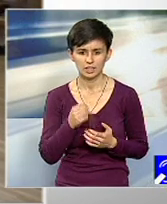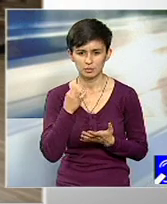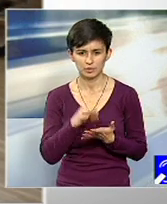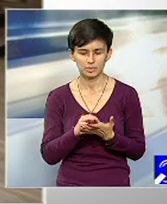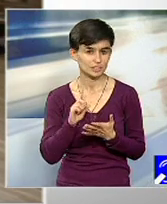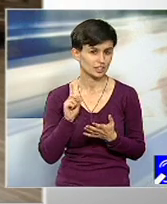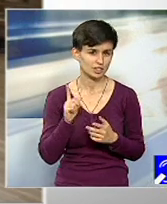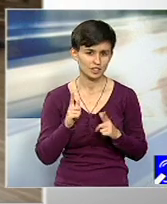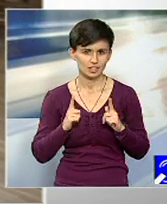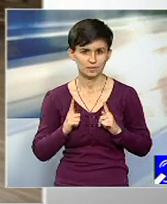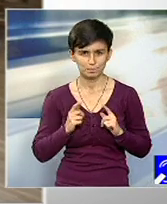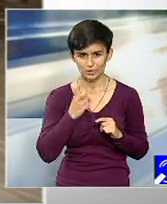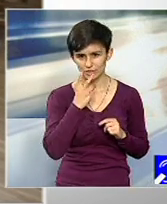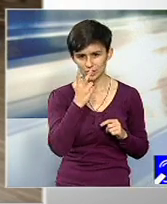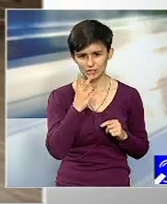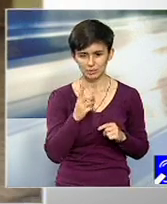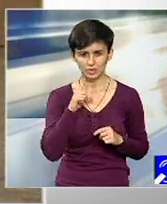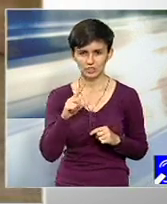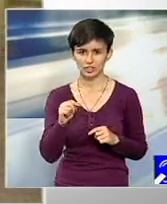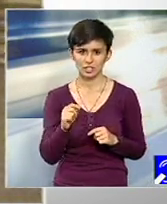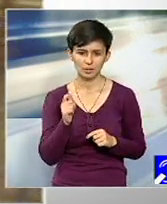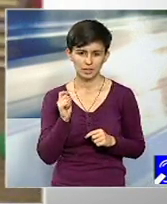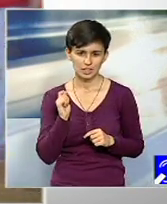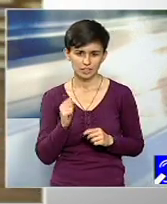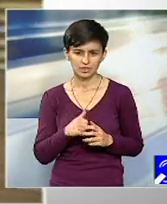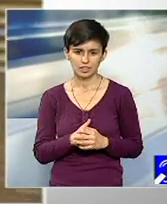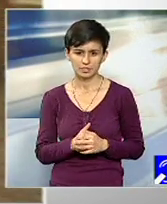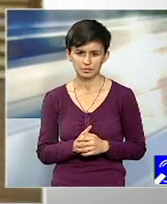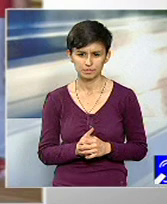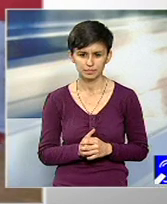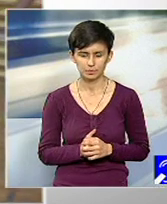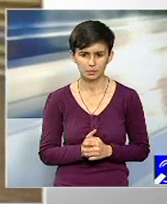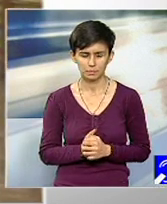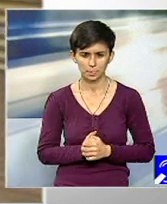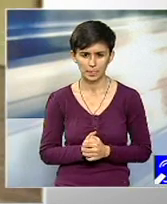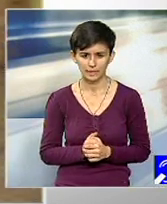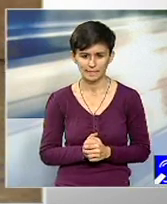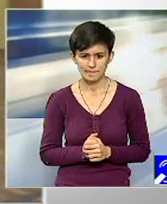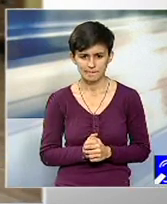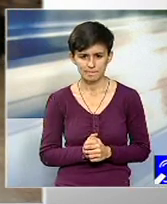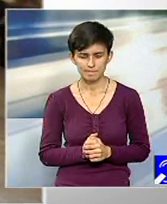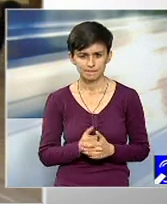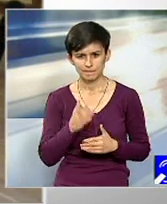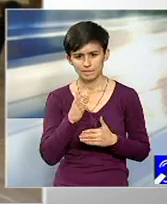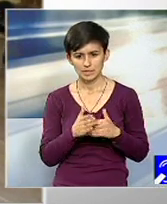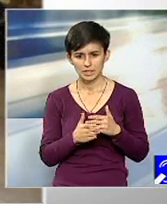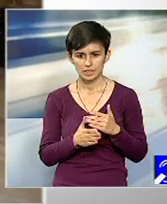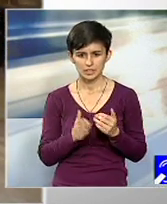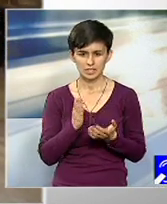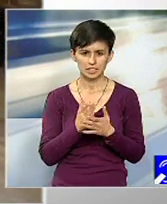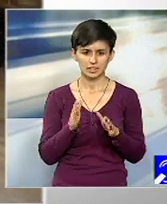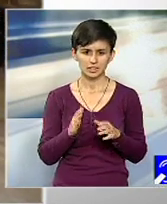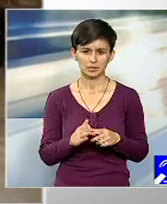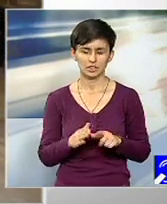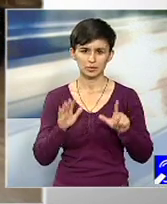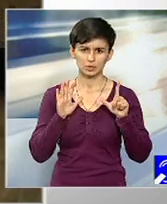afară, deci am stat în spatele porților și i-am urmărit. Dar finala s-a terminat cu